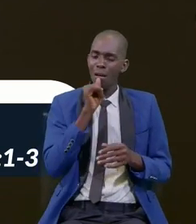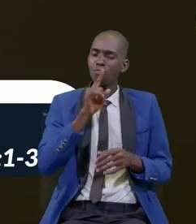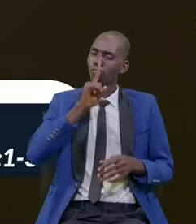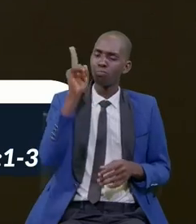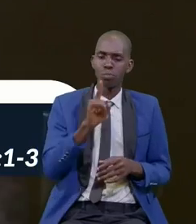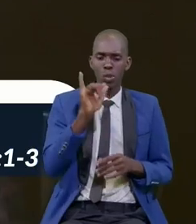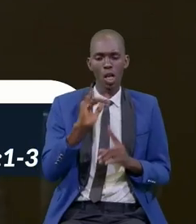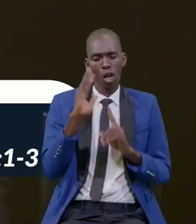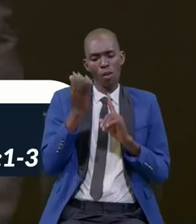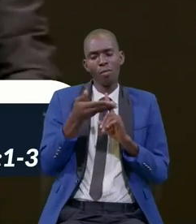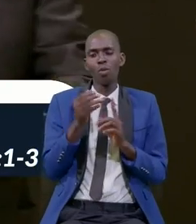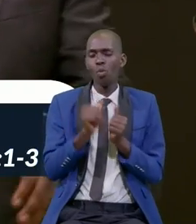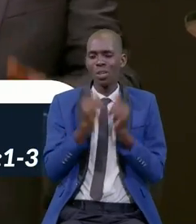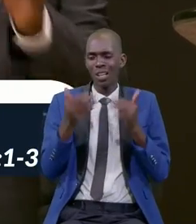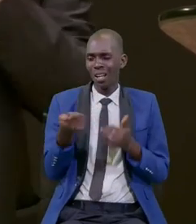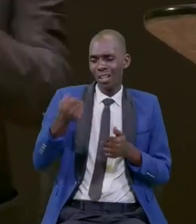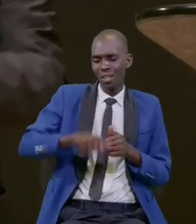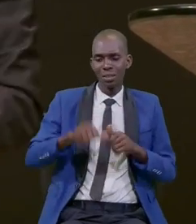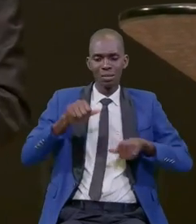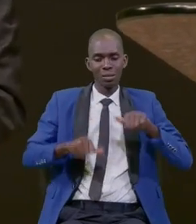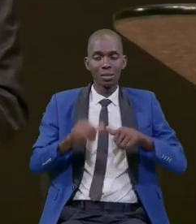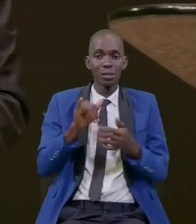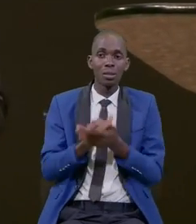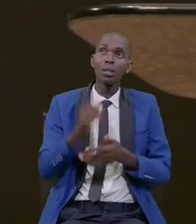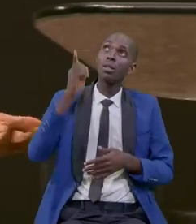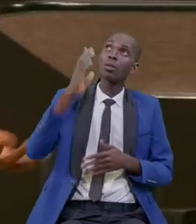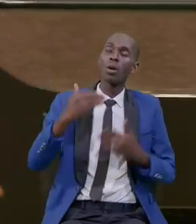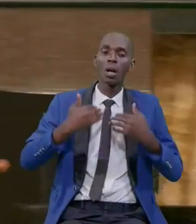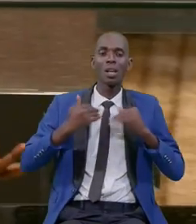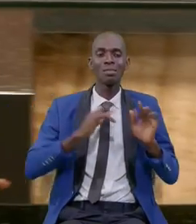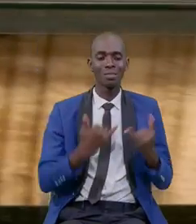sans aucune ombre de doute que le Seigneur vous a donné le